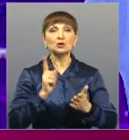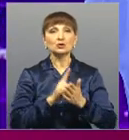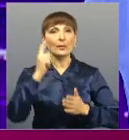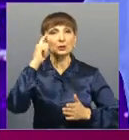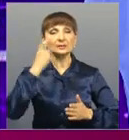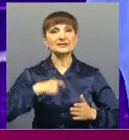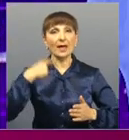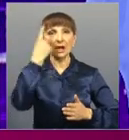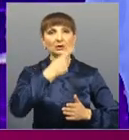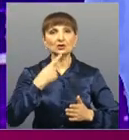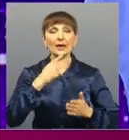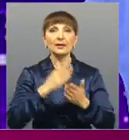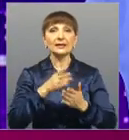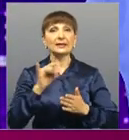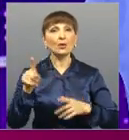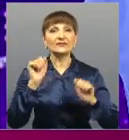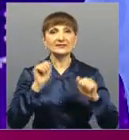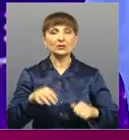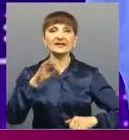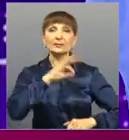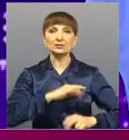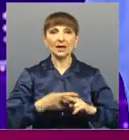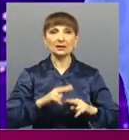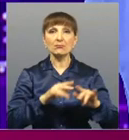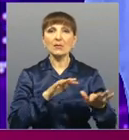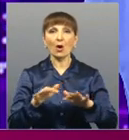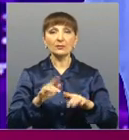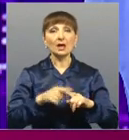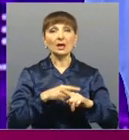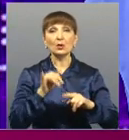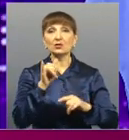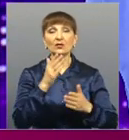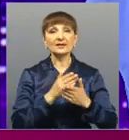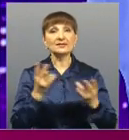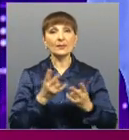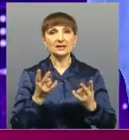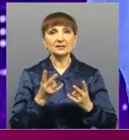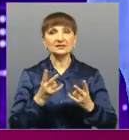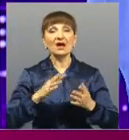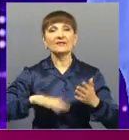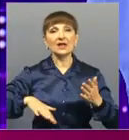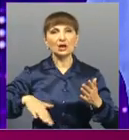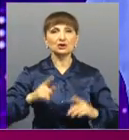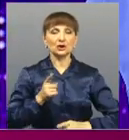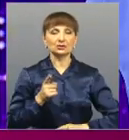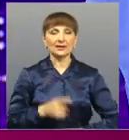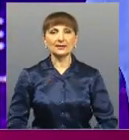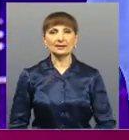для себя лично, имеет он возможность воспользоваться таким механизмом или же у него есть необходимость в дальнейших